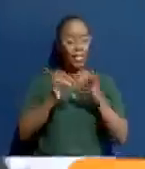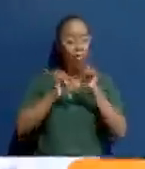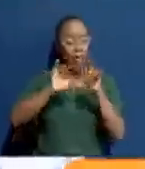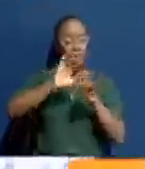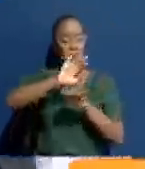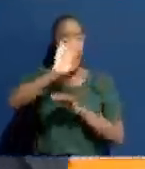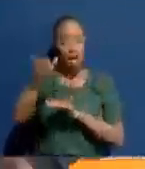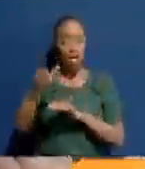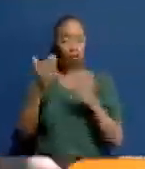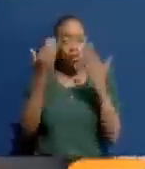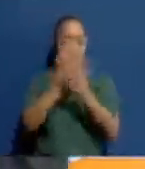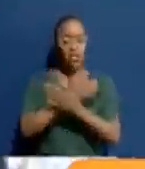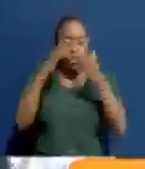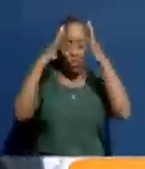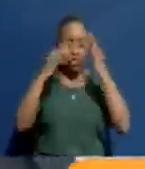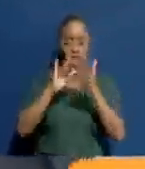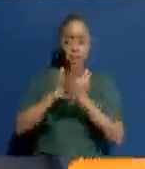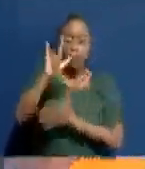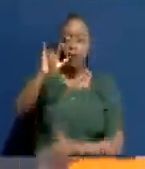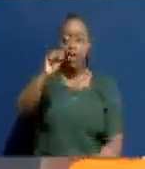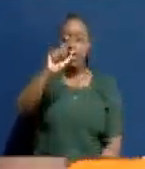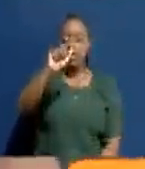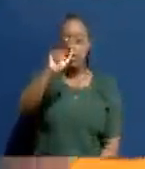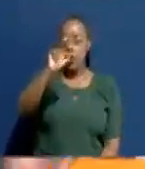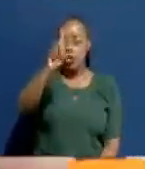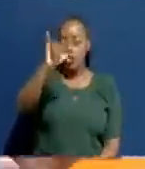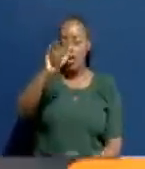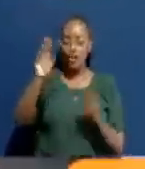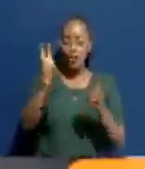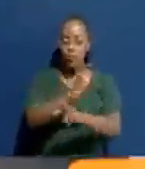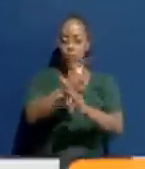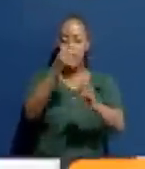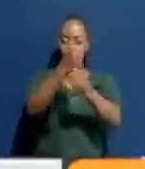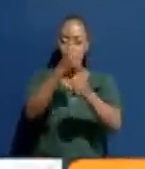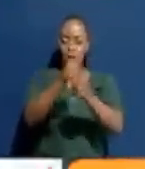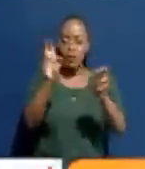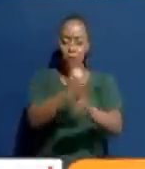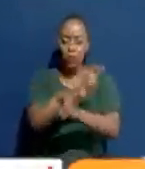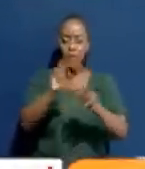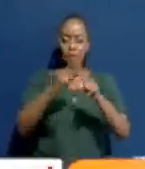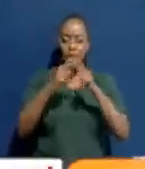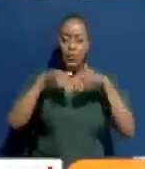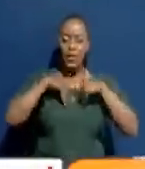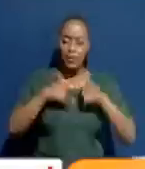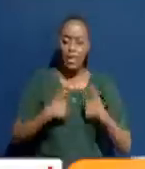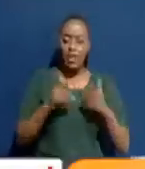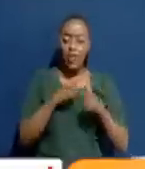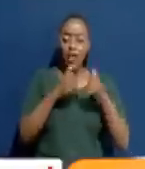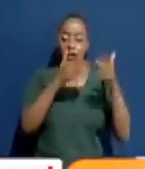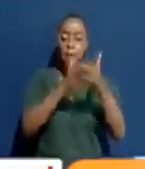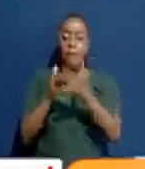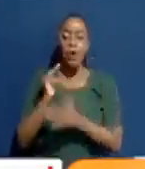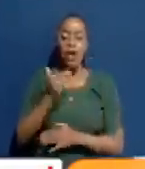overnight. Unapata, unaamua kwenda Saudi. Ile yenye unatafuta kazi, unazurura, unachoka, unaenda Saudi. Wanatukataza